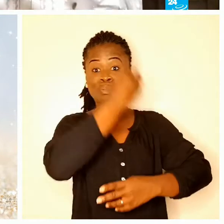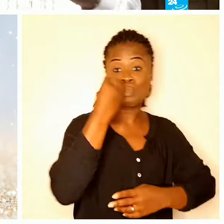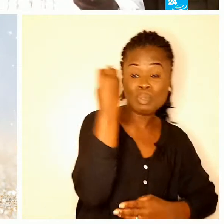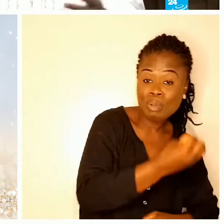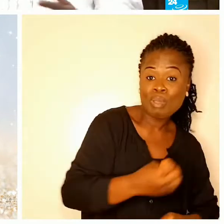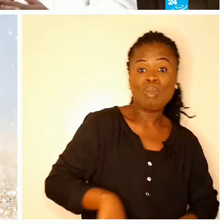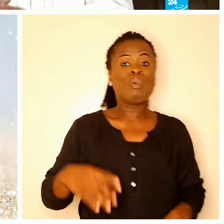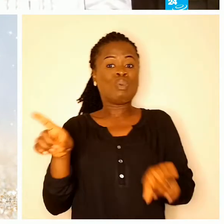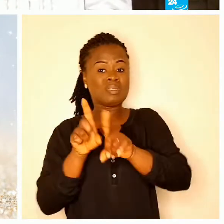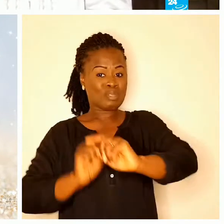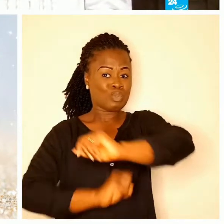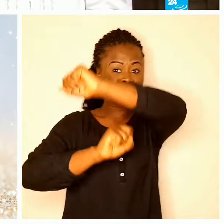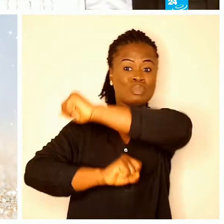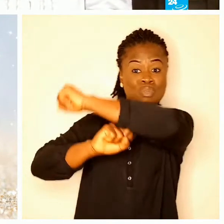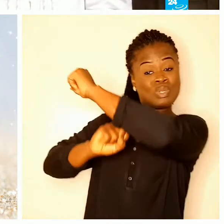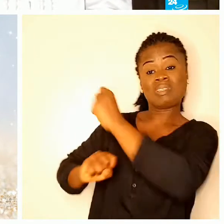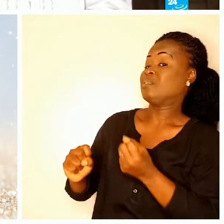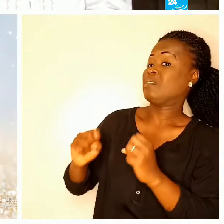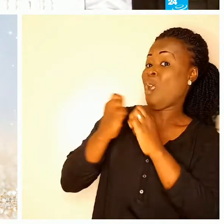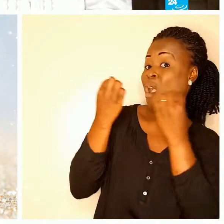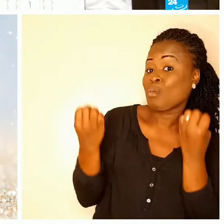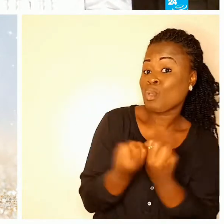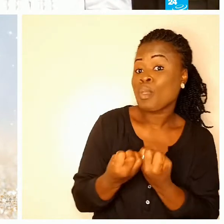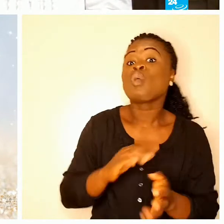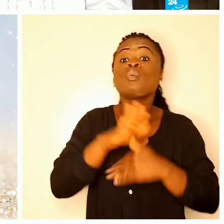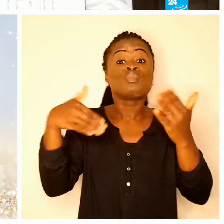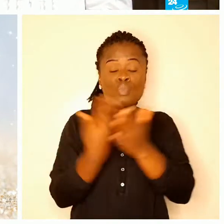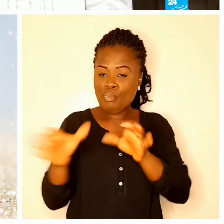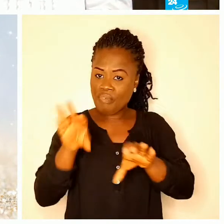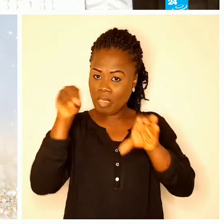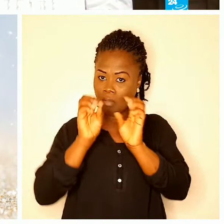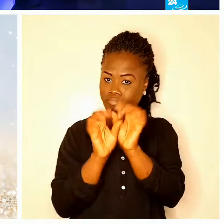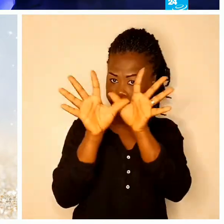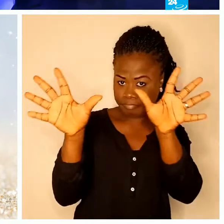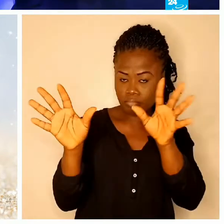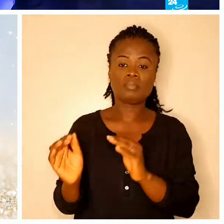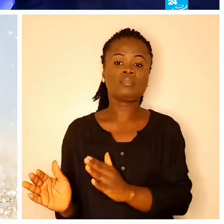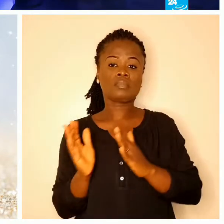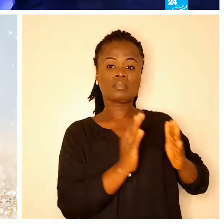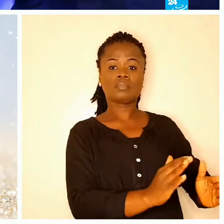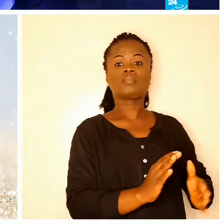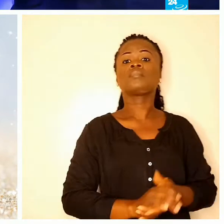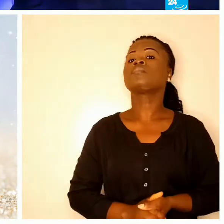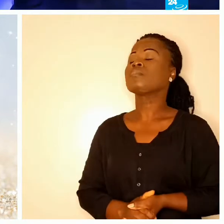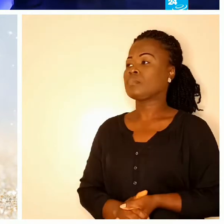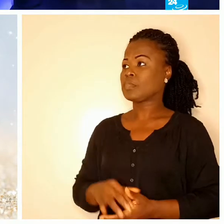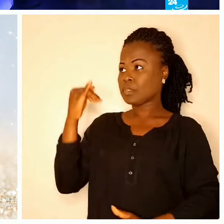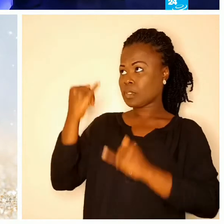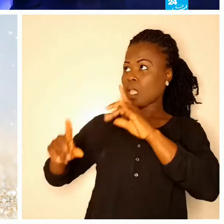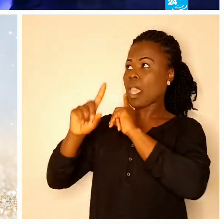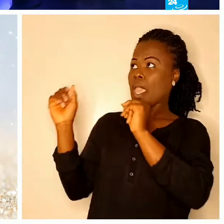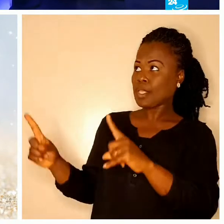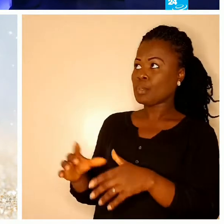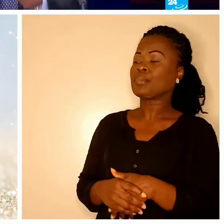et toutes les mesures qui seront faites dans l'absolue transparence. Monsieur le Président, on a le temps juste pour une dernière